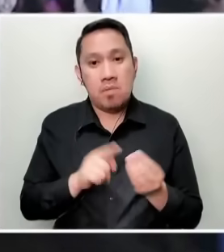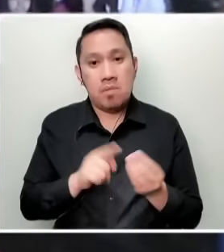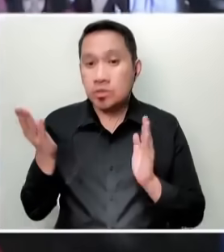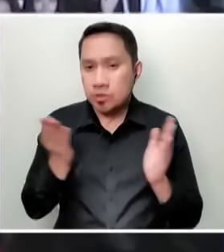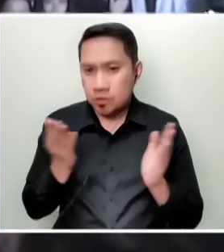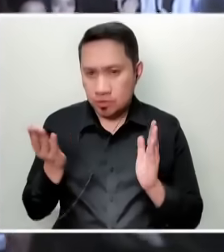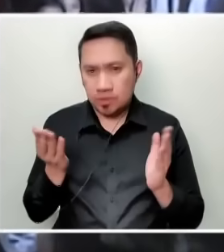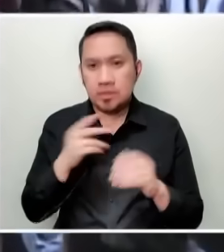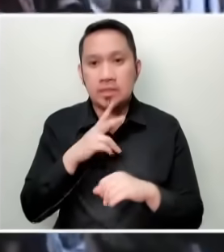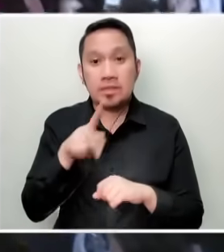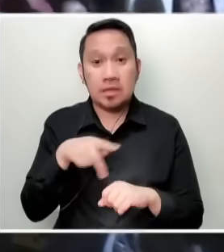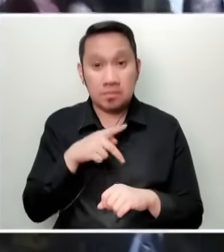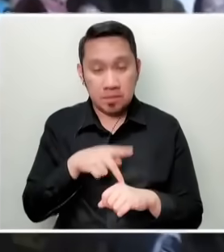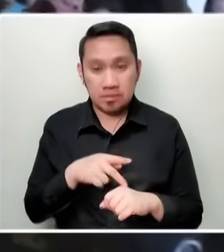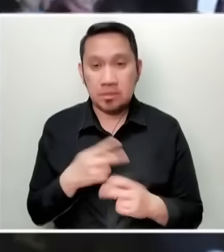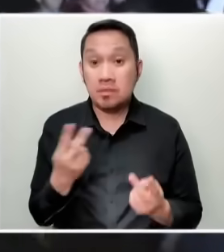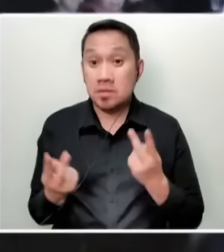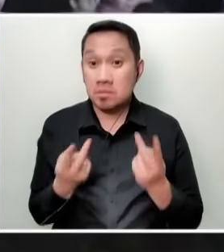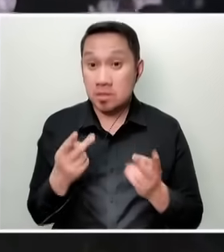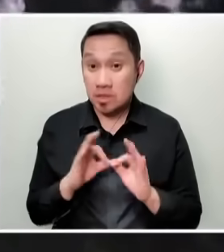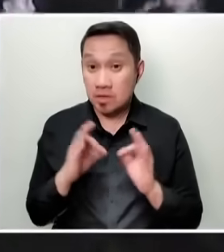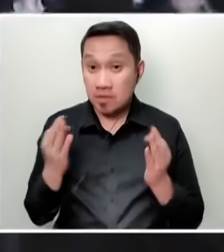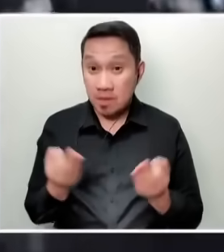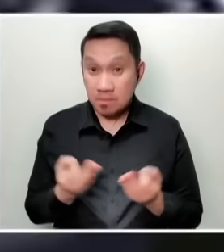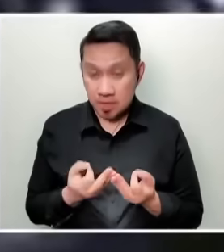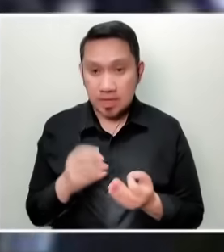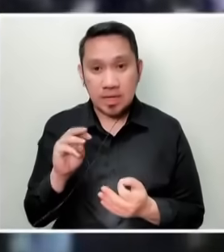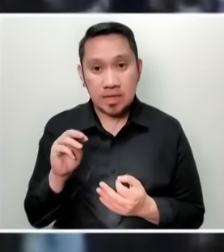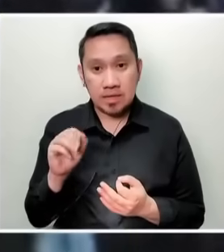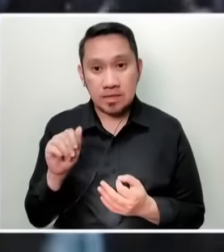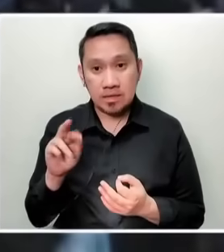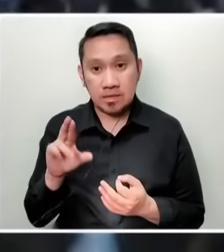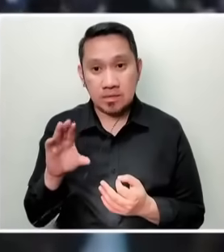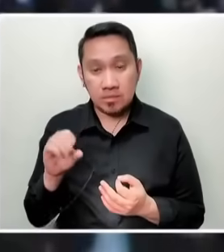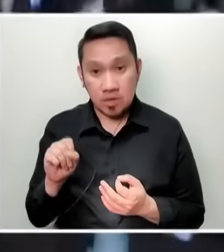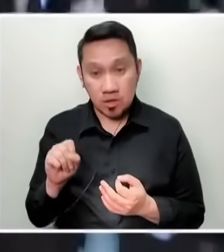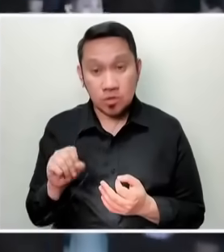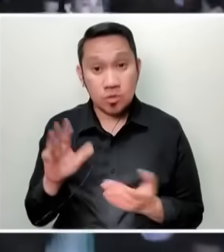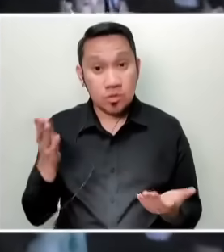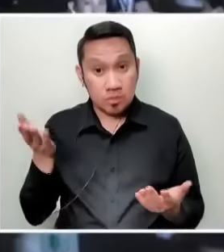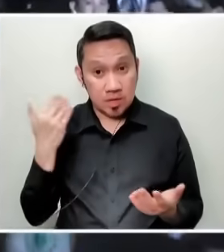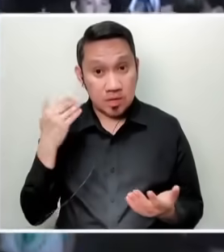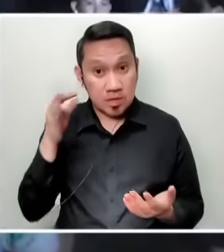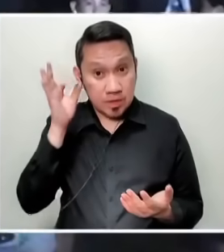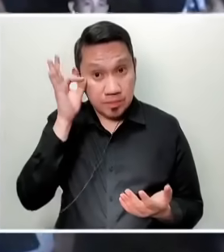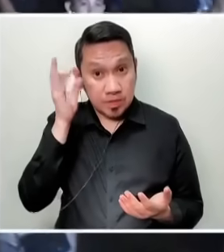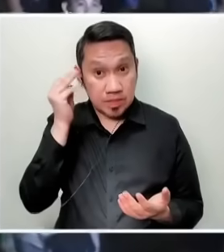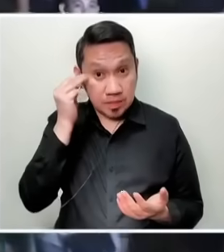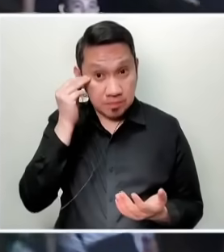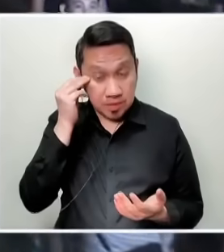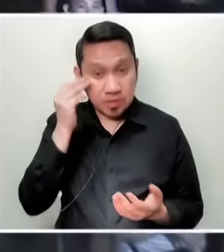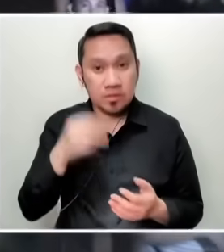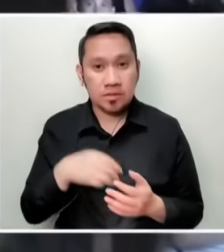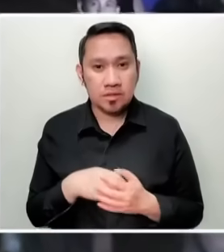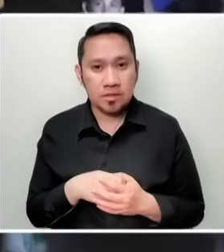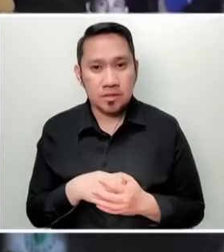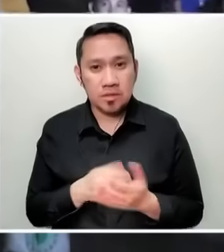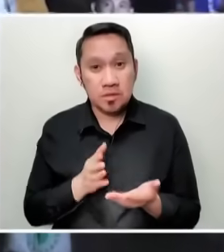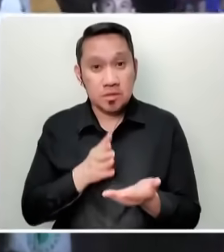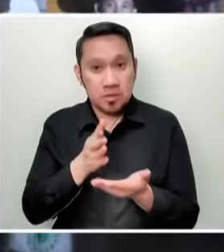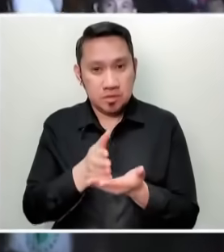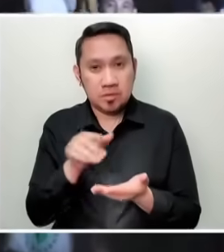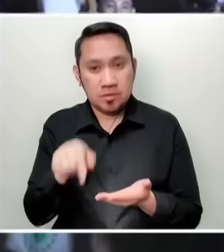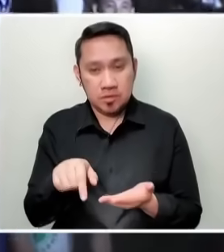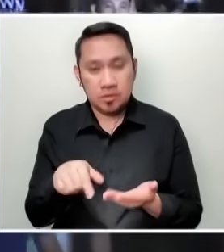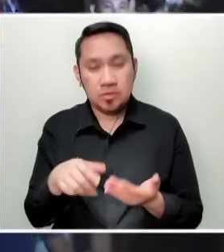bansa. Dumalaw rin ang pamilya Marcos sa puntod ng yumaong dating Pangulong Ferdinand Marcos Sr. sa libingan